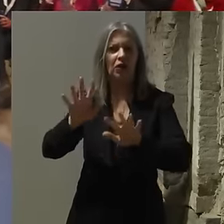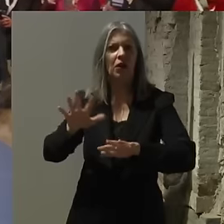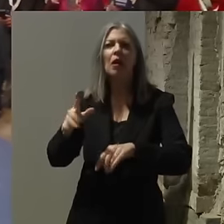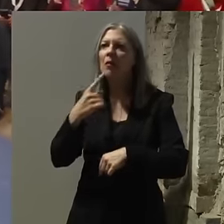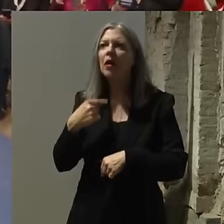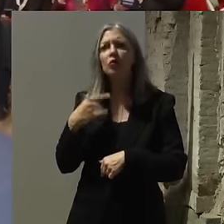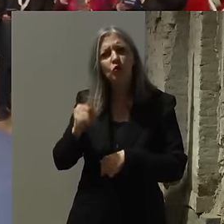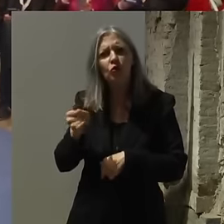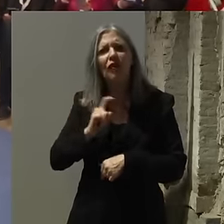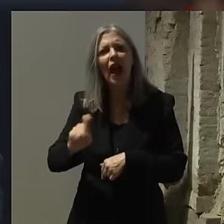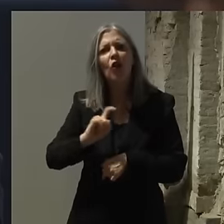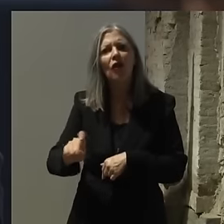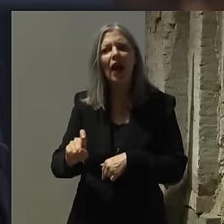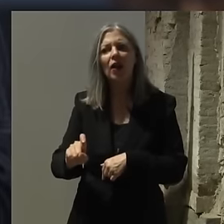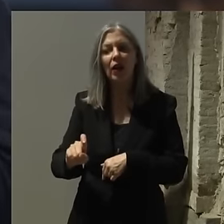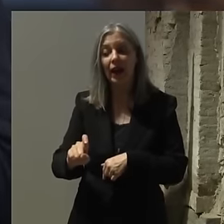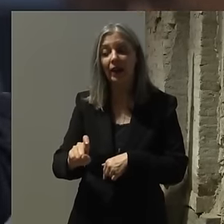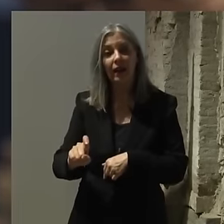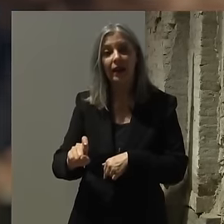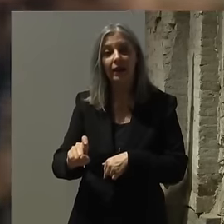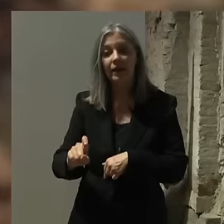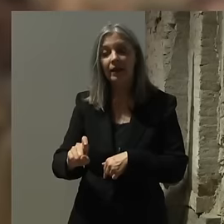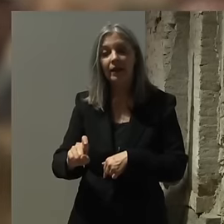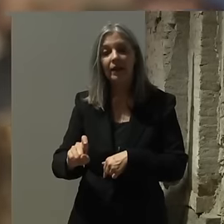È un gentiluomo, non è certo uno che cambia idee.